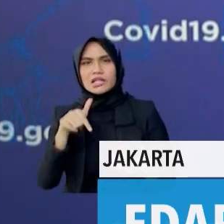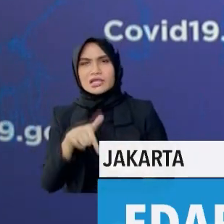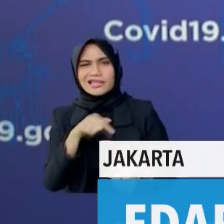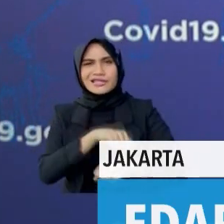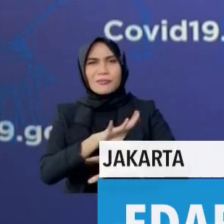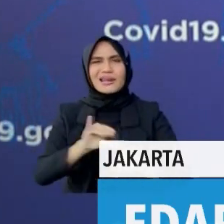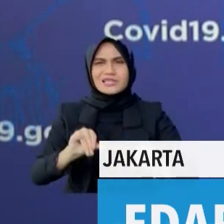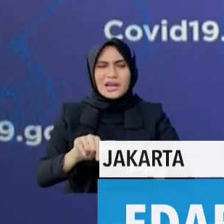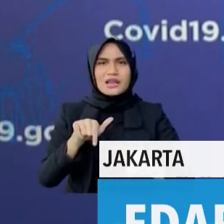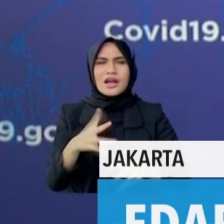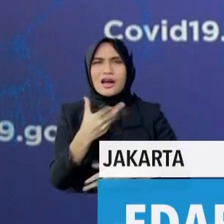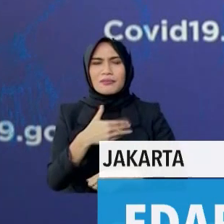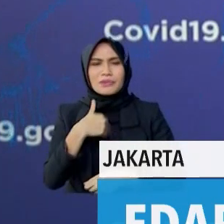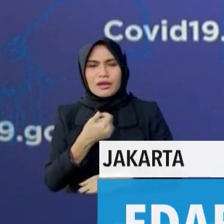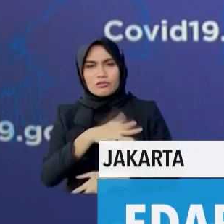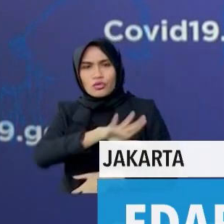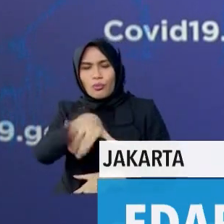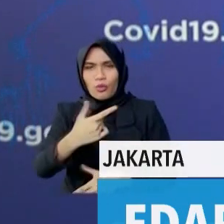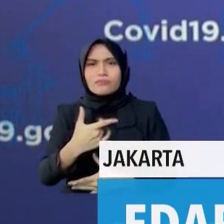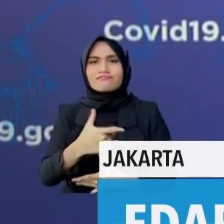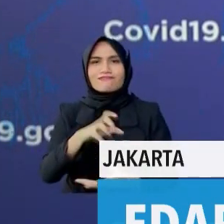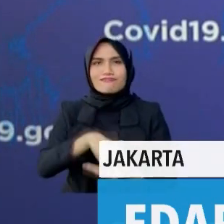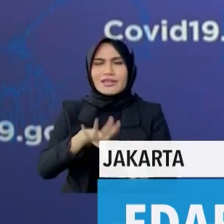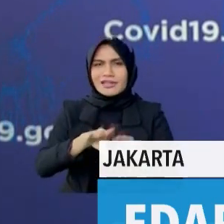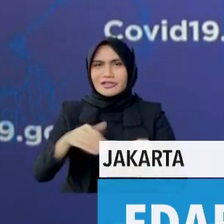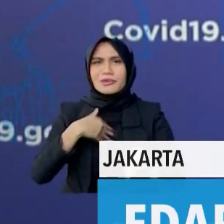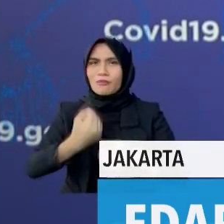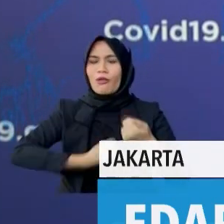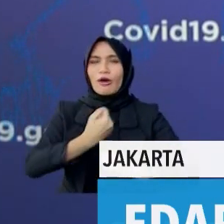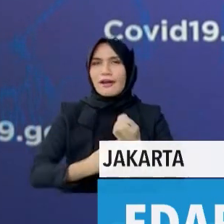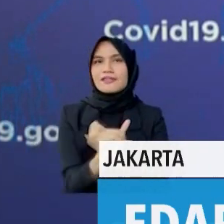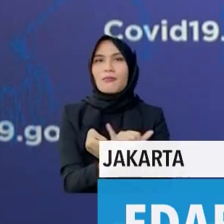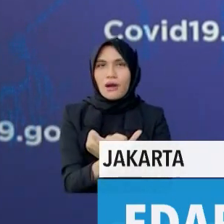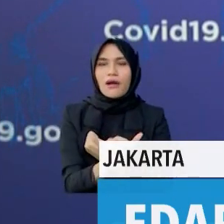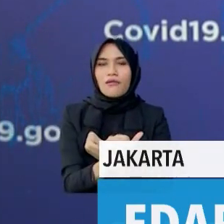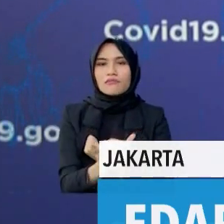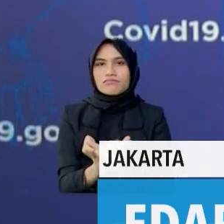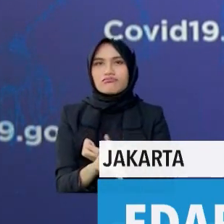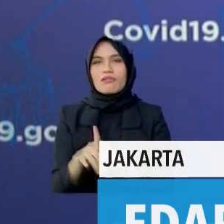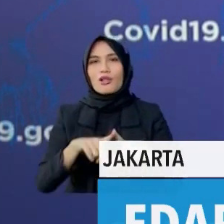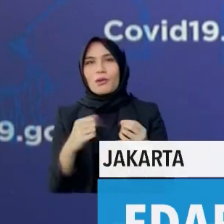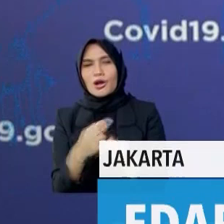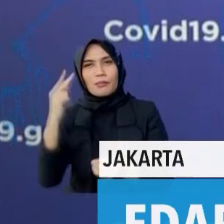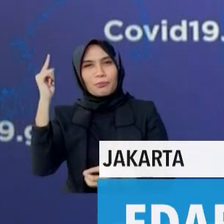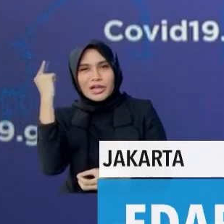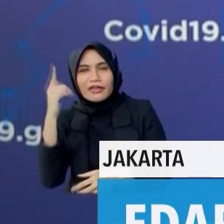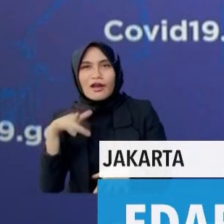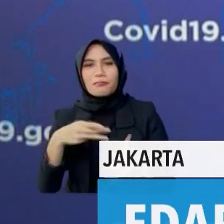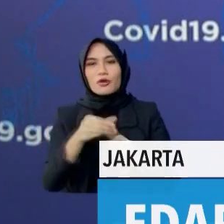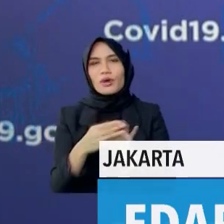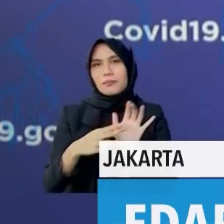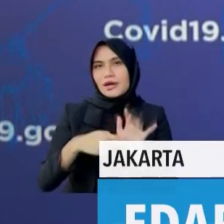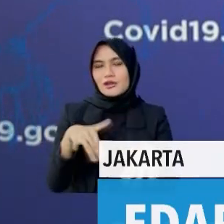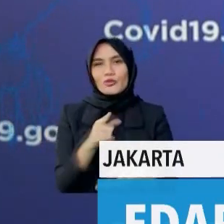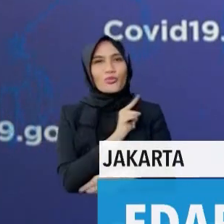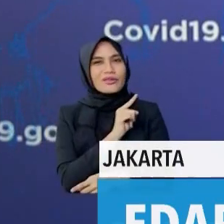kita harapkan diberikan oleh semua institusi baik itu institusi pemerintah pmain maupun swasta